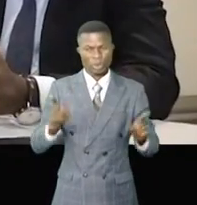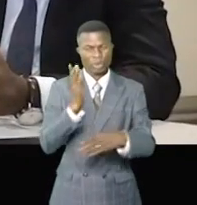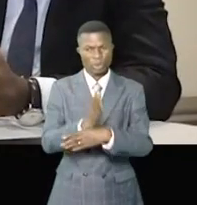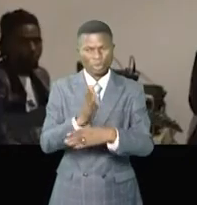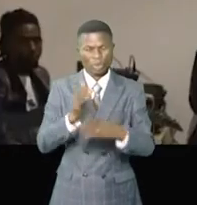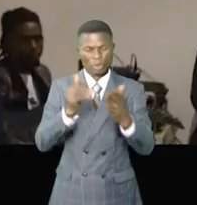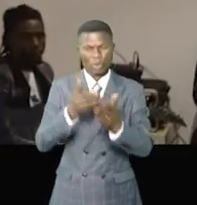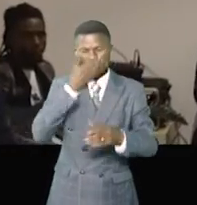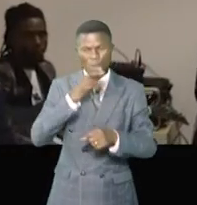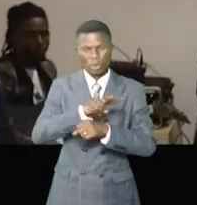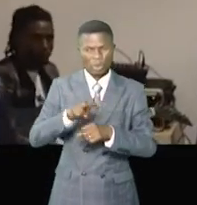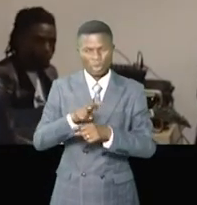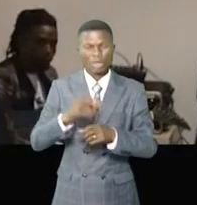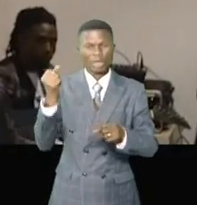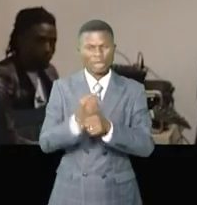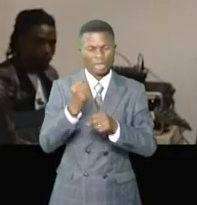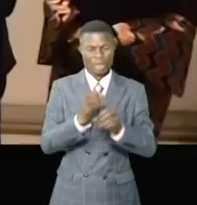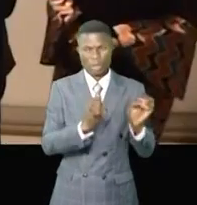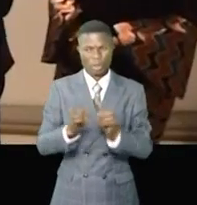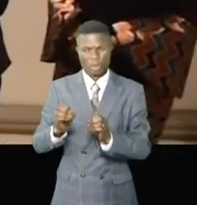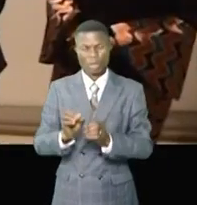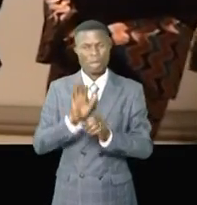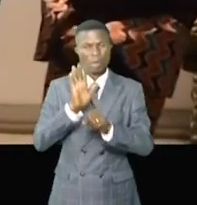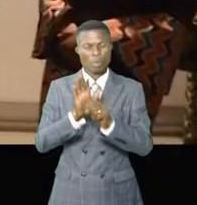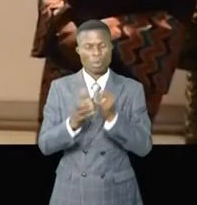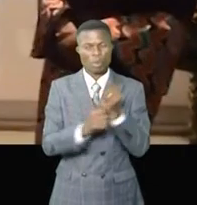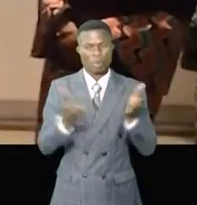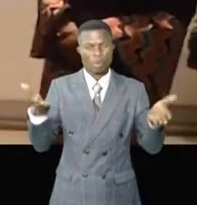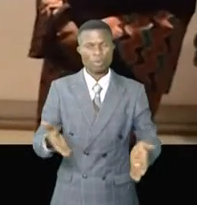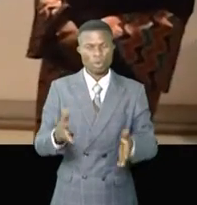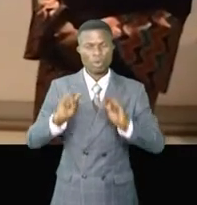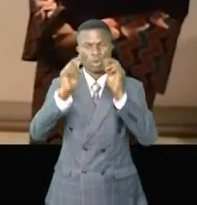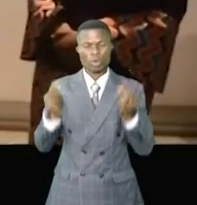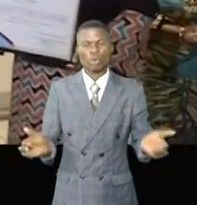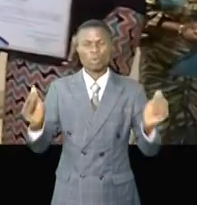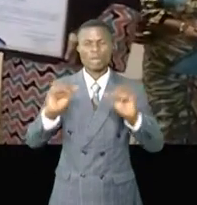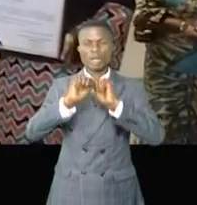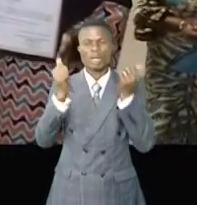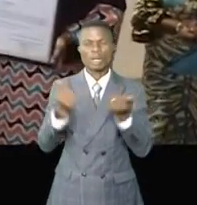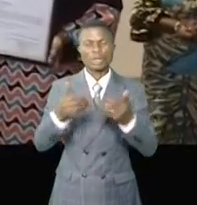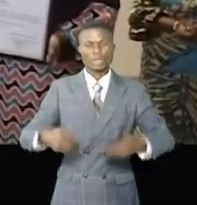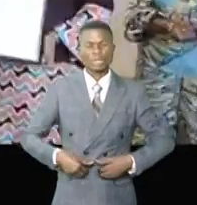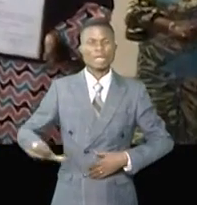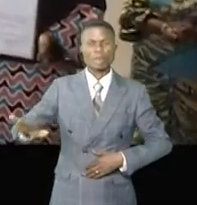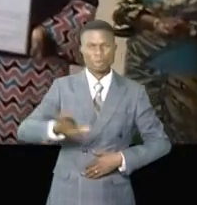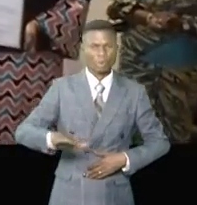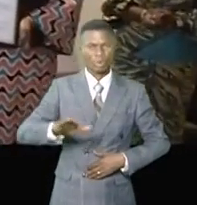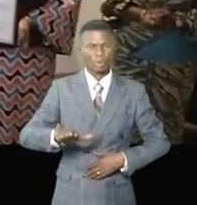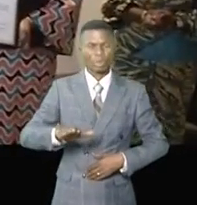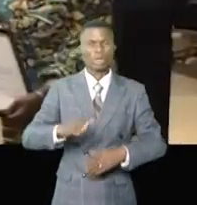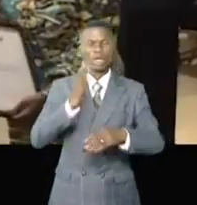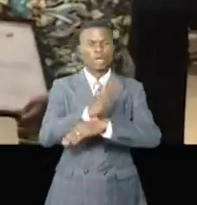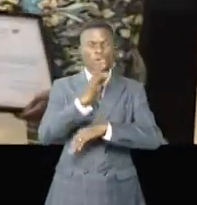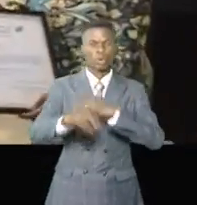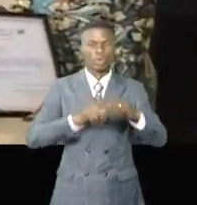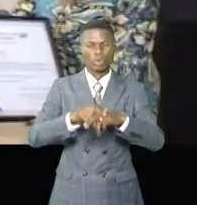consignes sanitaires, cette activité a connu une forte participation de mouvements associatifs de jeunes du pays, dont le Conseil